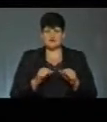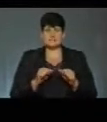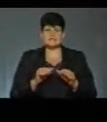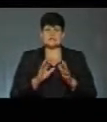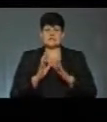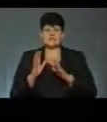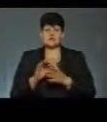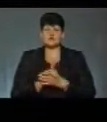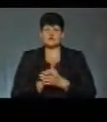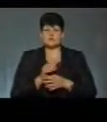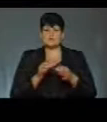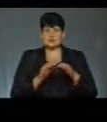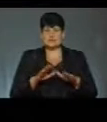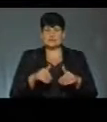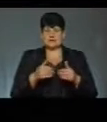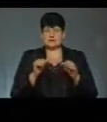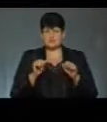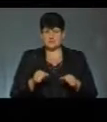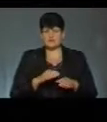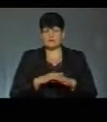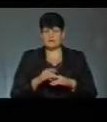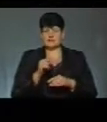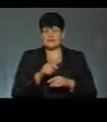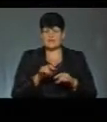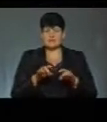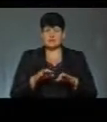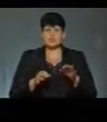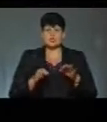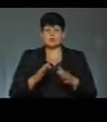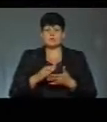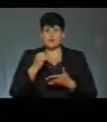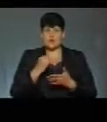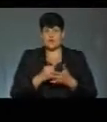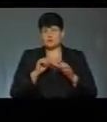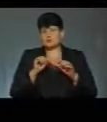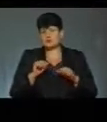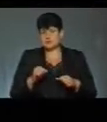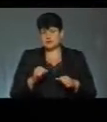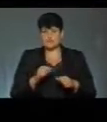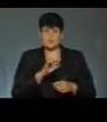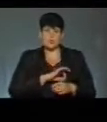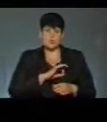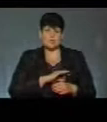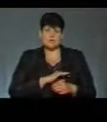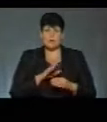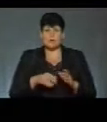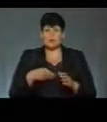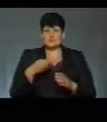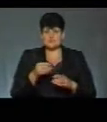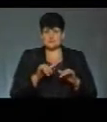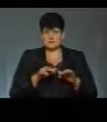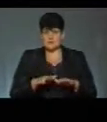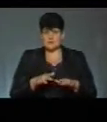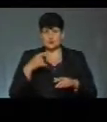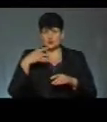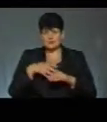товариства у суді і надати можливість надалі виконати те рішення суду, яке буде ухвалено, можливо, на користь позивача по справі. Усвідомлюючи, очевидно,